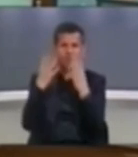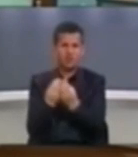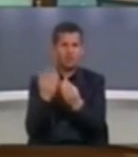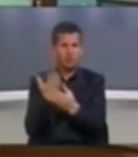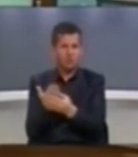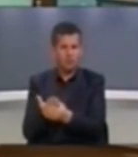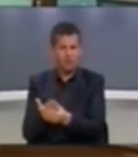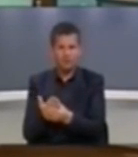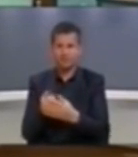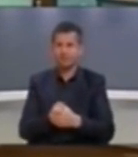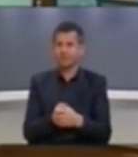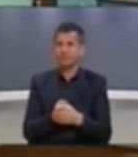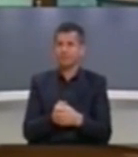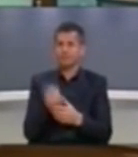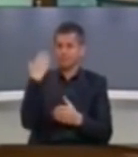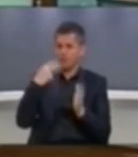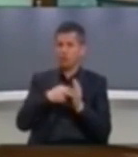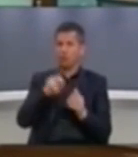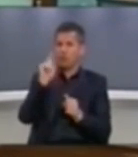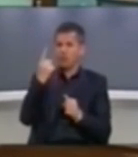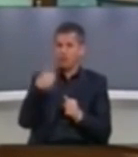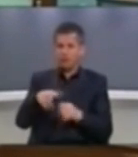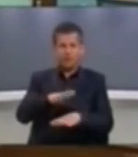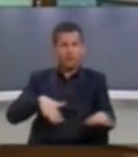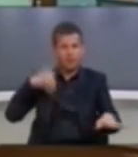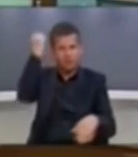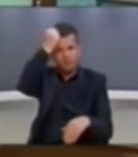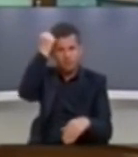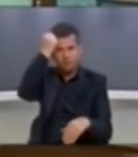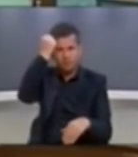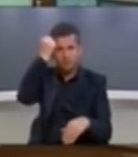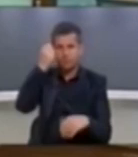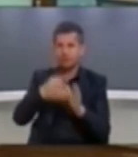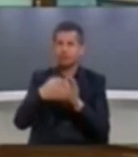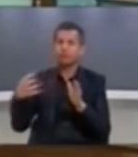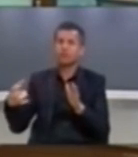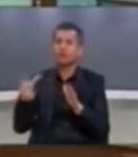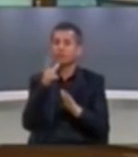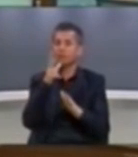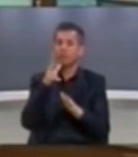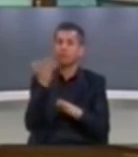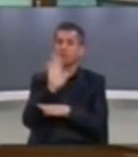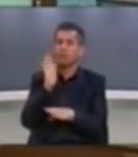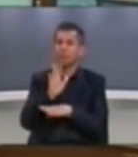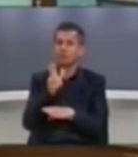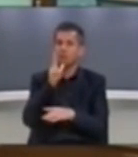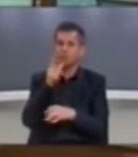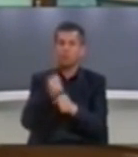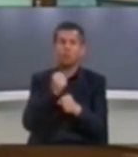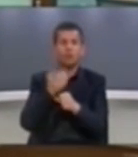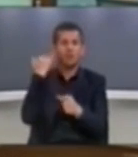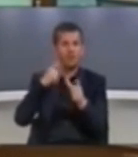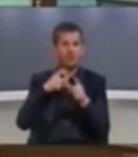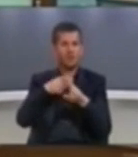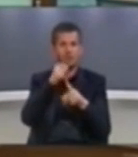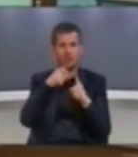dosje. Që prej vitit 2011 në Kuvendin e Republikës Kosovës kërkohet vazhdimisht nga deputetet që të hetohet veprimtaria e shikut.